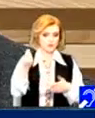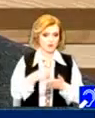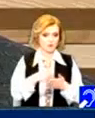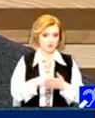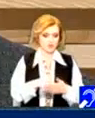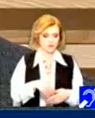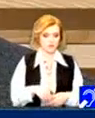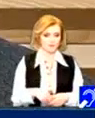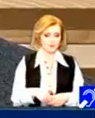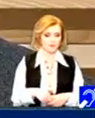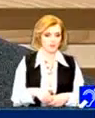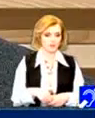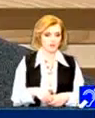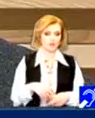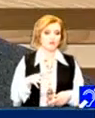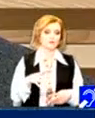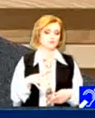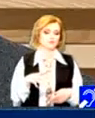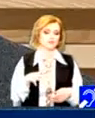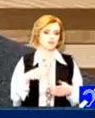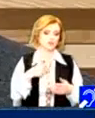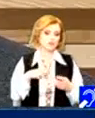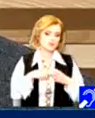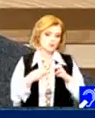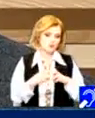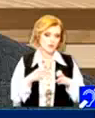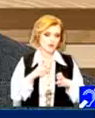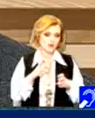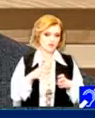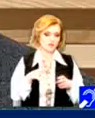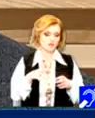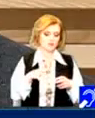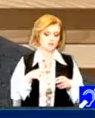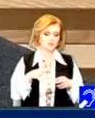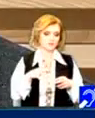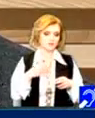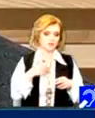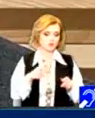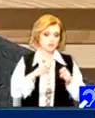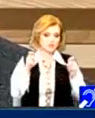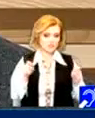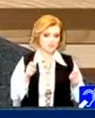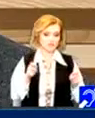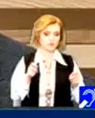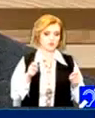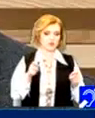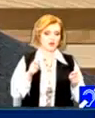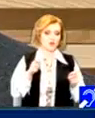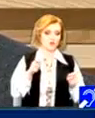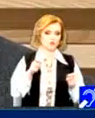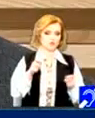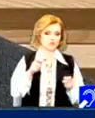și problema stației de depurare, care coaliția a venit cu propunerea ca să includă